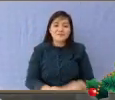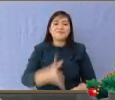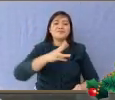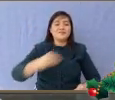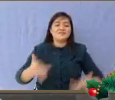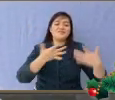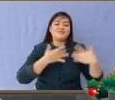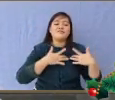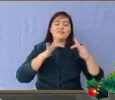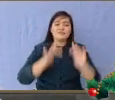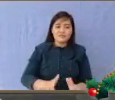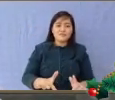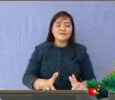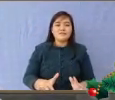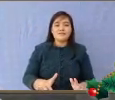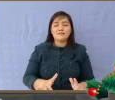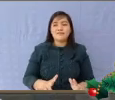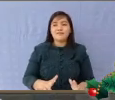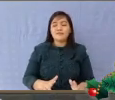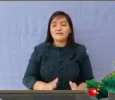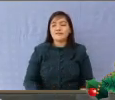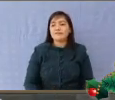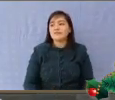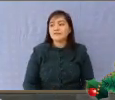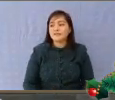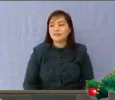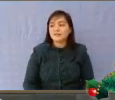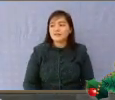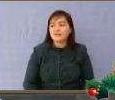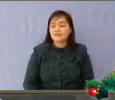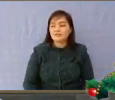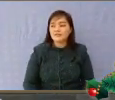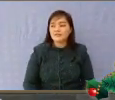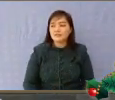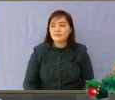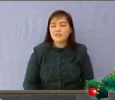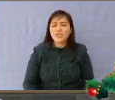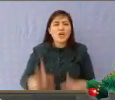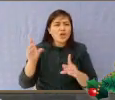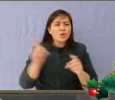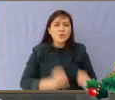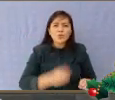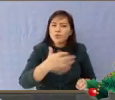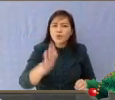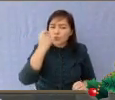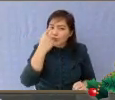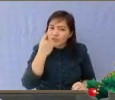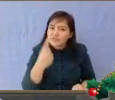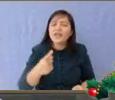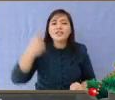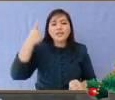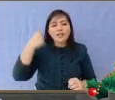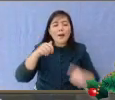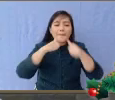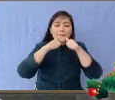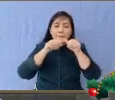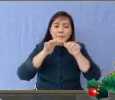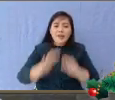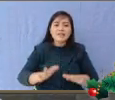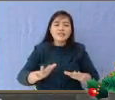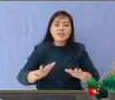Naunawaan niyo po, mga kapatid? Naunawaan niyo ba yung blessing sa isang taong totoong nananampalataya?